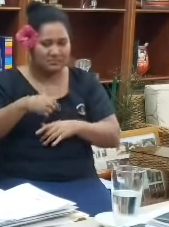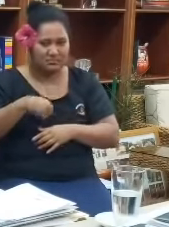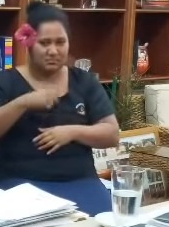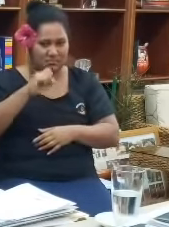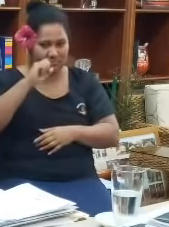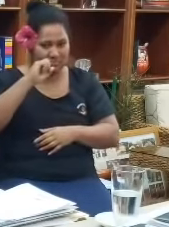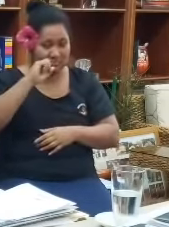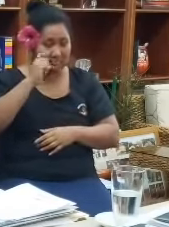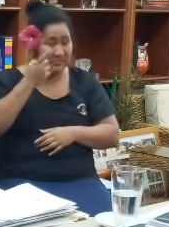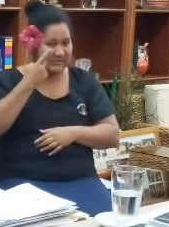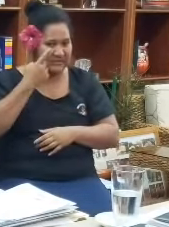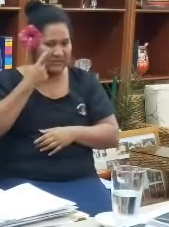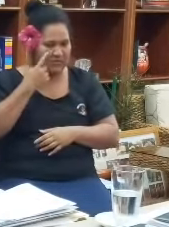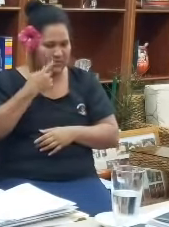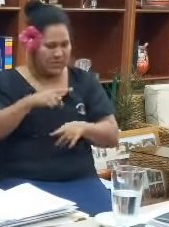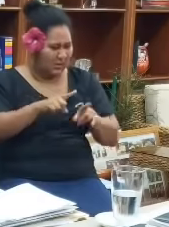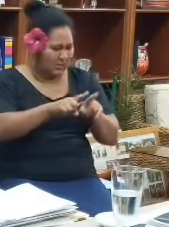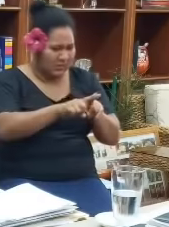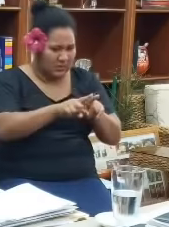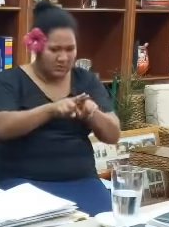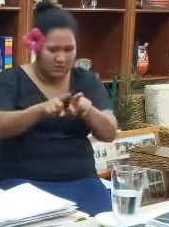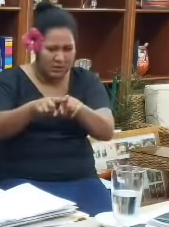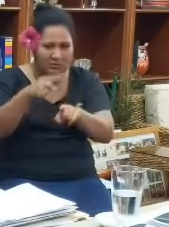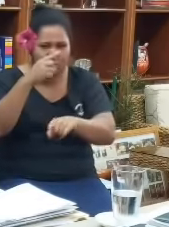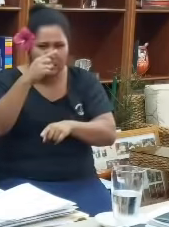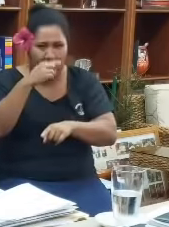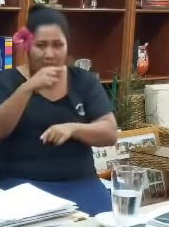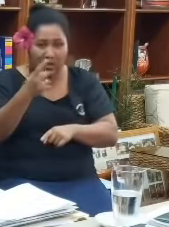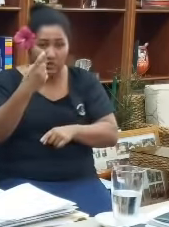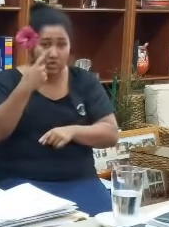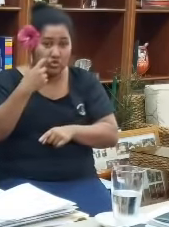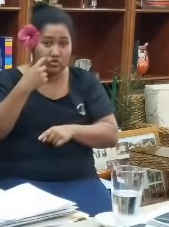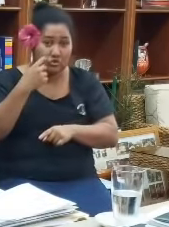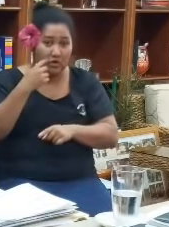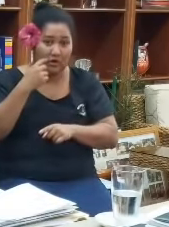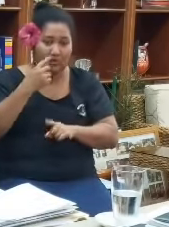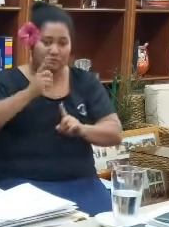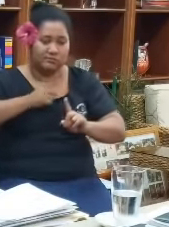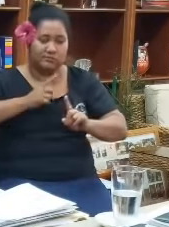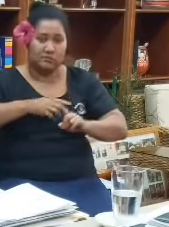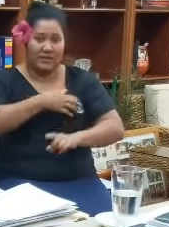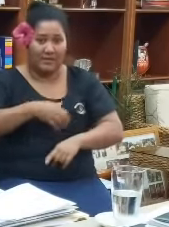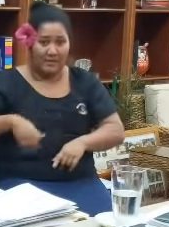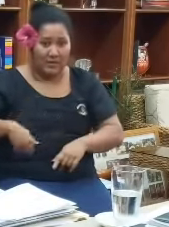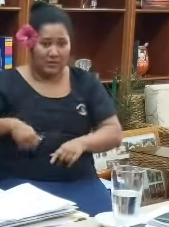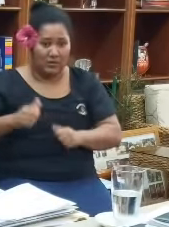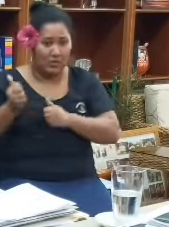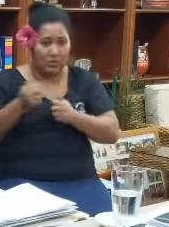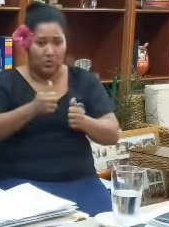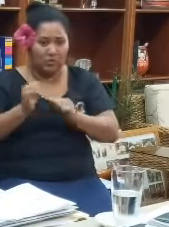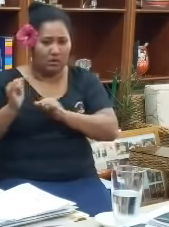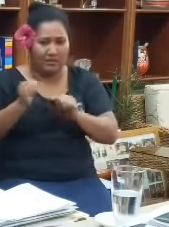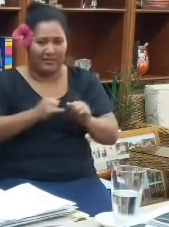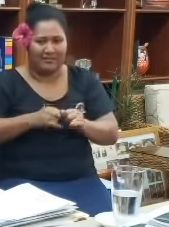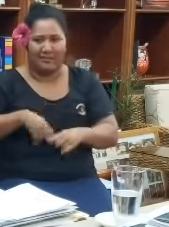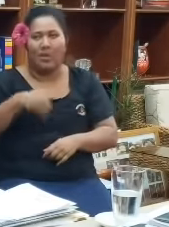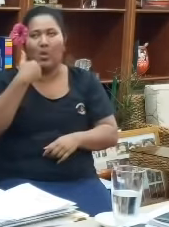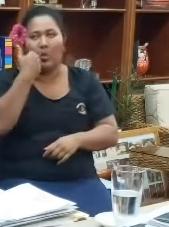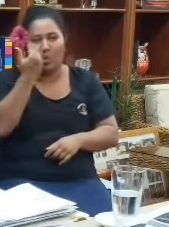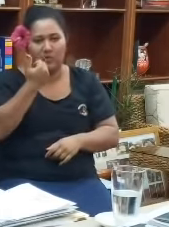ya. O kan kan ye de ke mai malo pele de. Pele anga ya se me ki ke ala